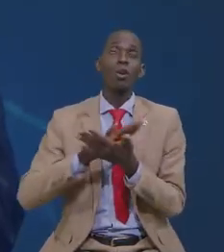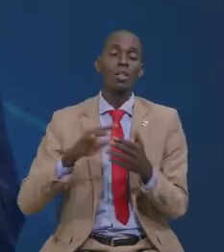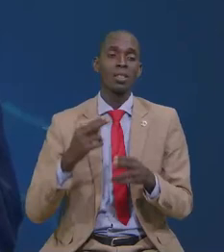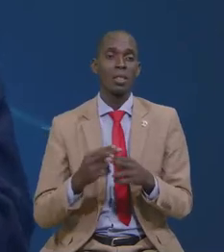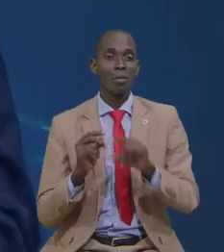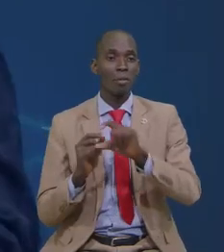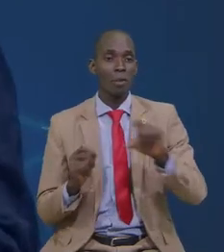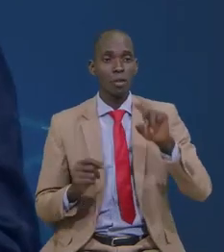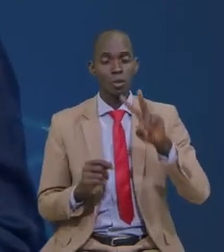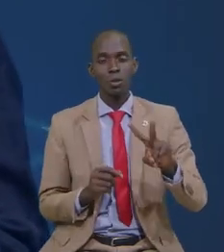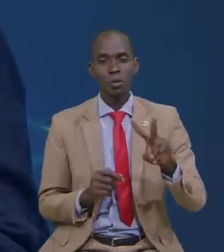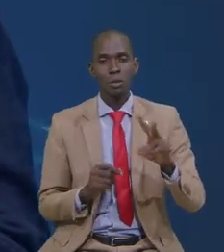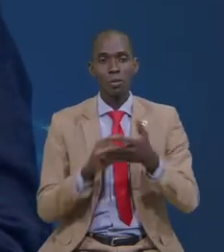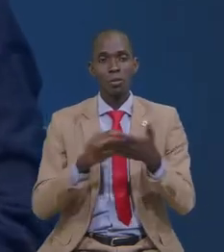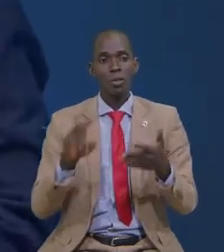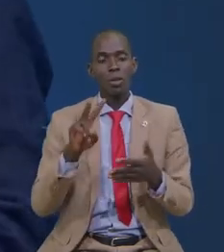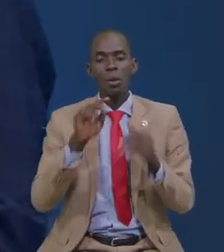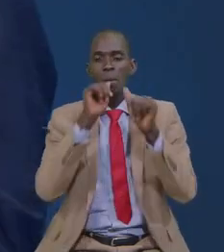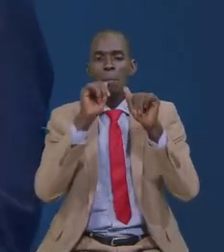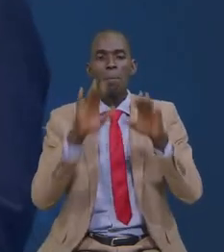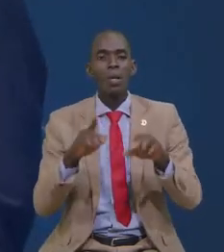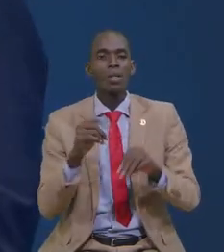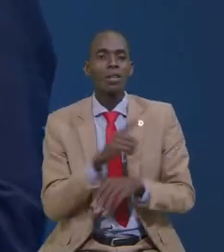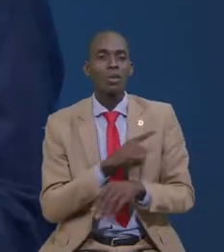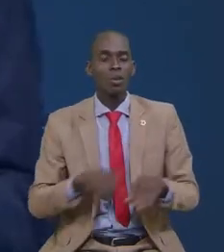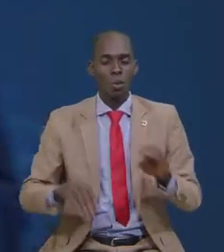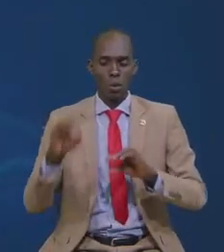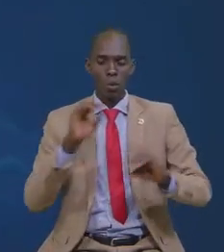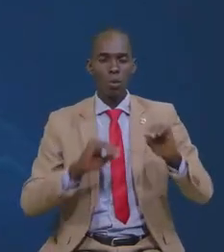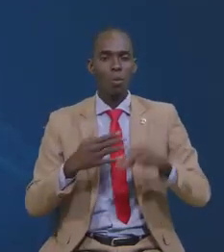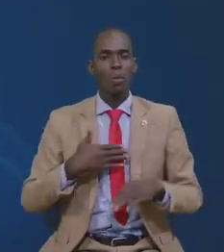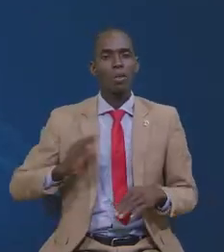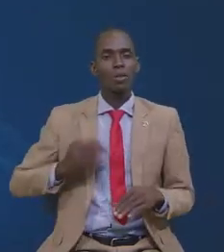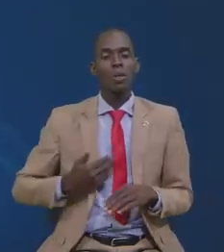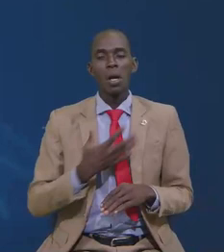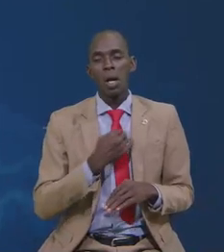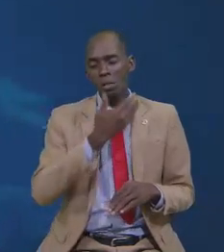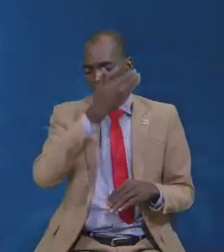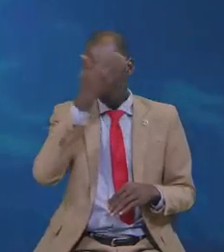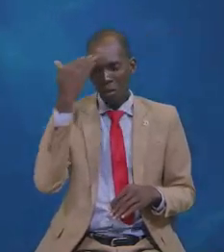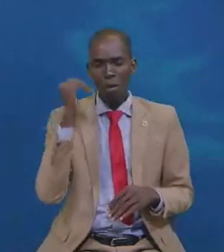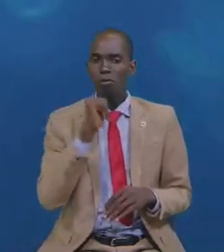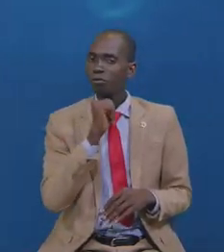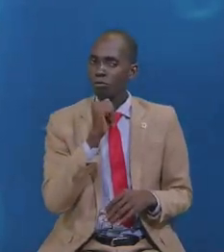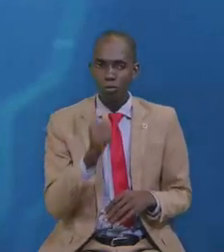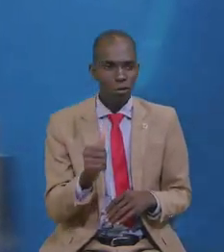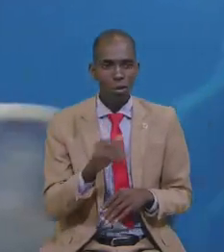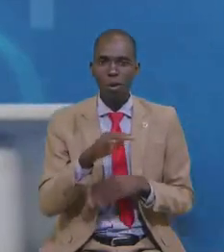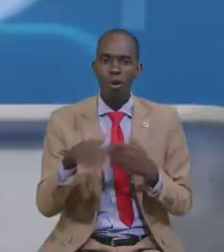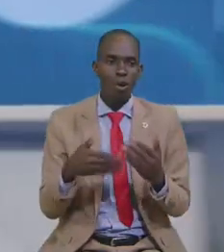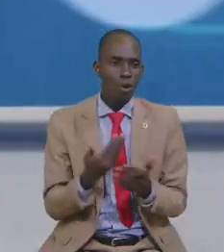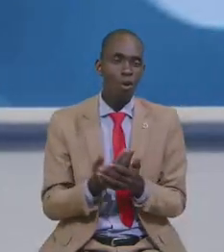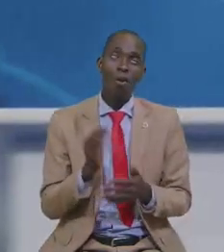son saint nom. Le verset 2 dit, mon âme bénit l'Éternel et